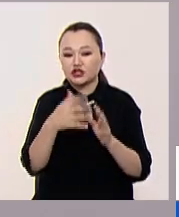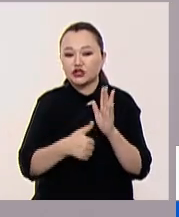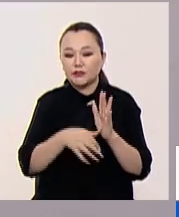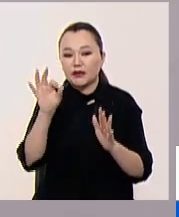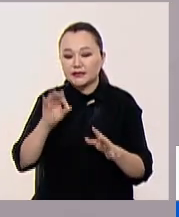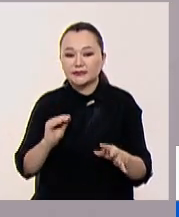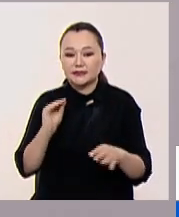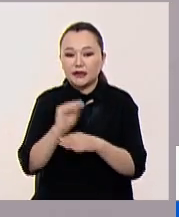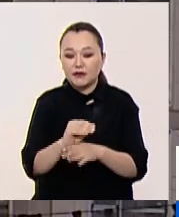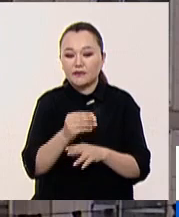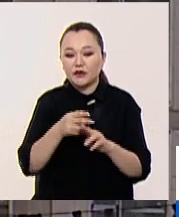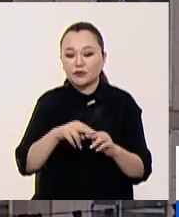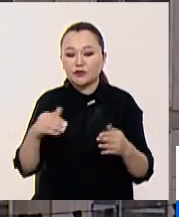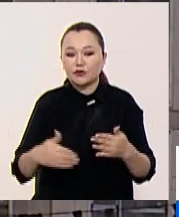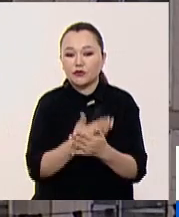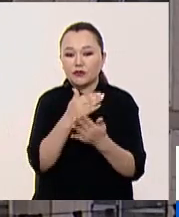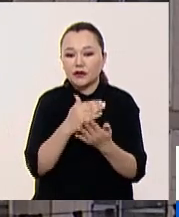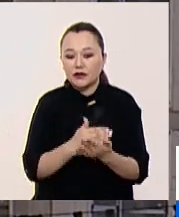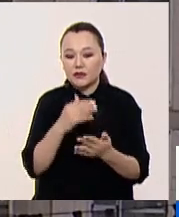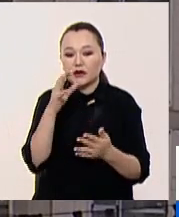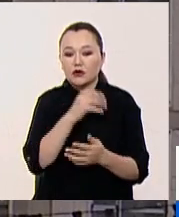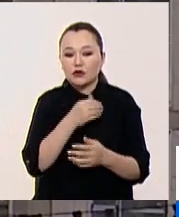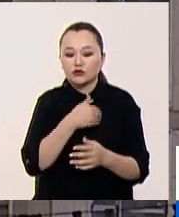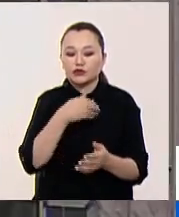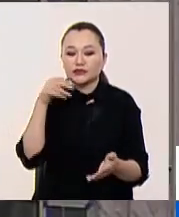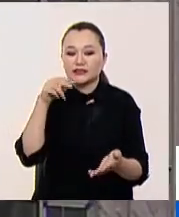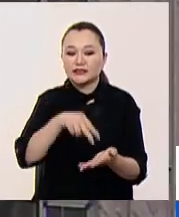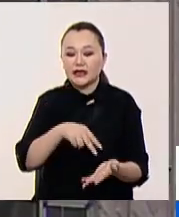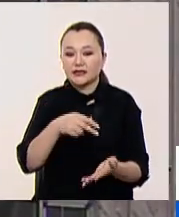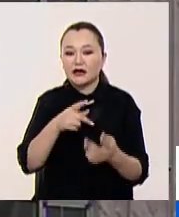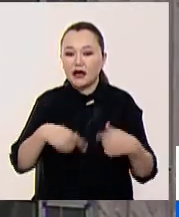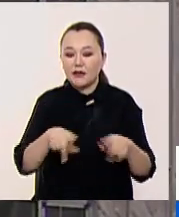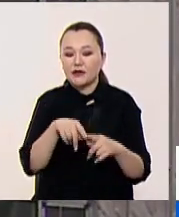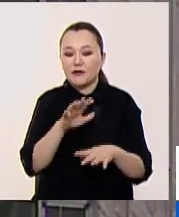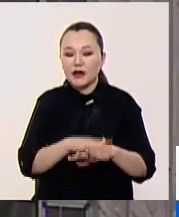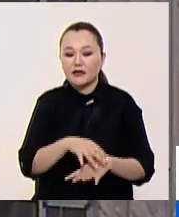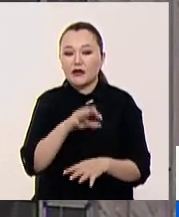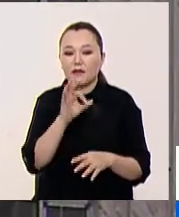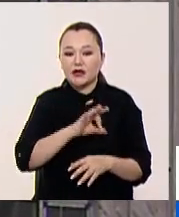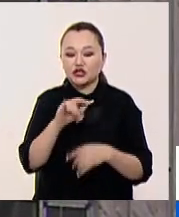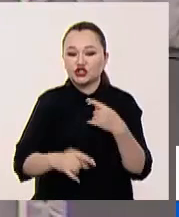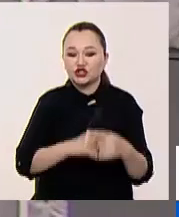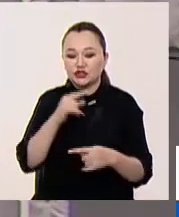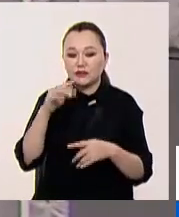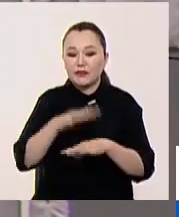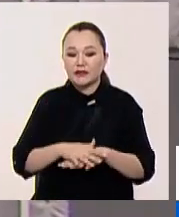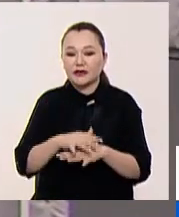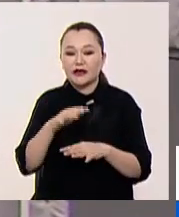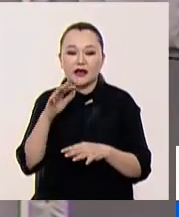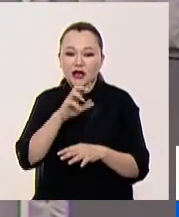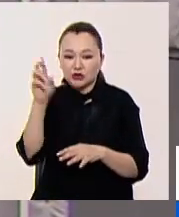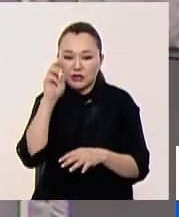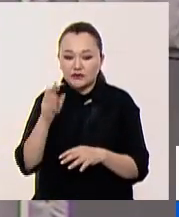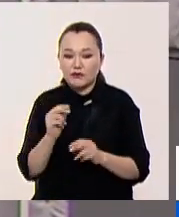қосады. Сондықтан жаңа бағдарламаға оператор болуды көздеп отырған компания банктердің пайызын мемлекет арқылы субсидиялау тәсілімен